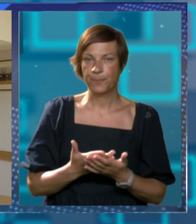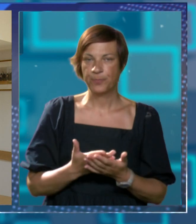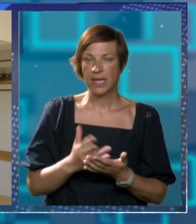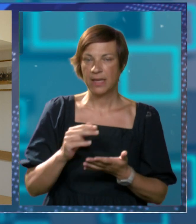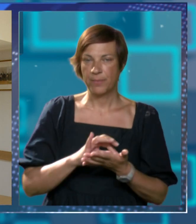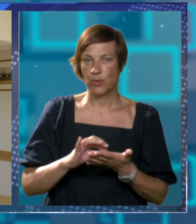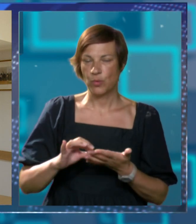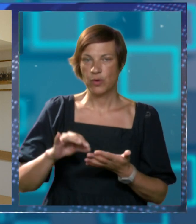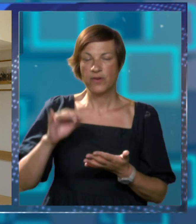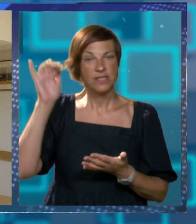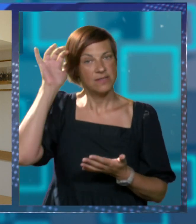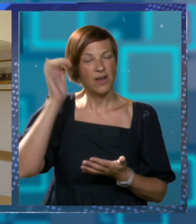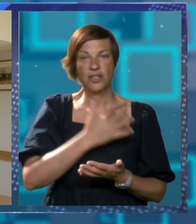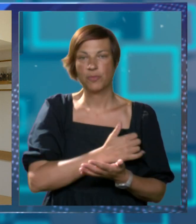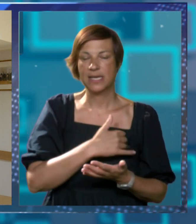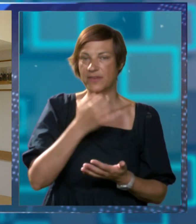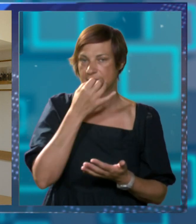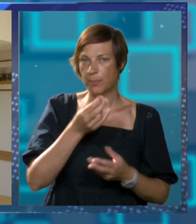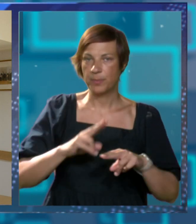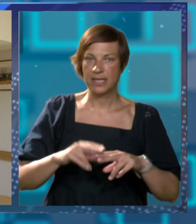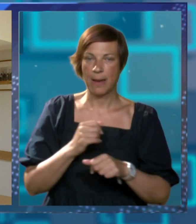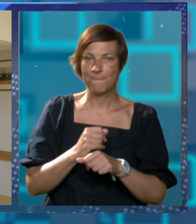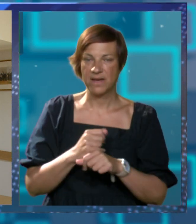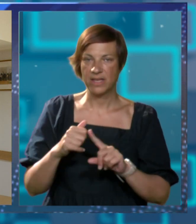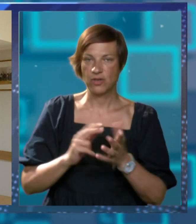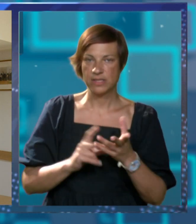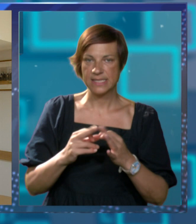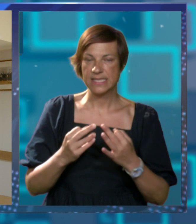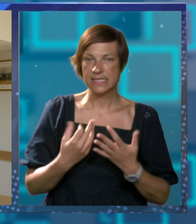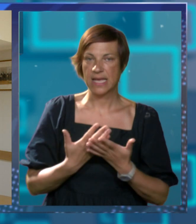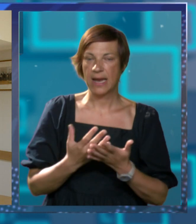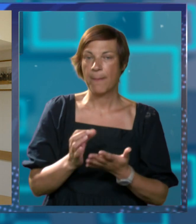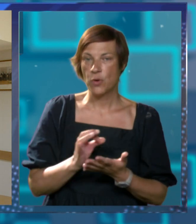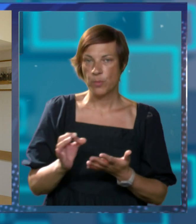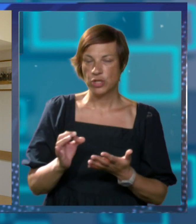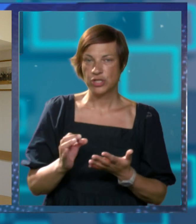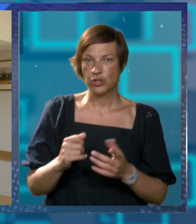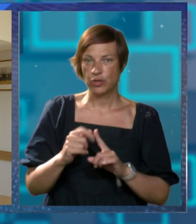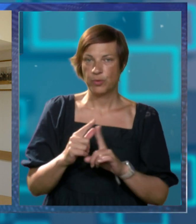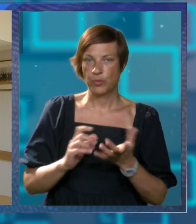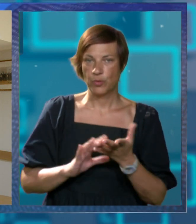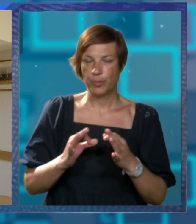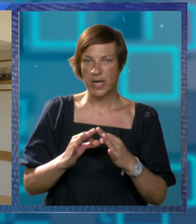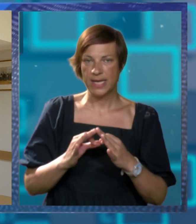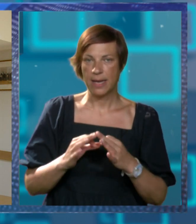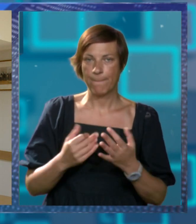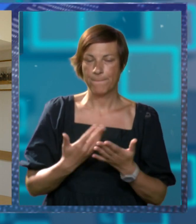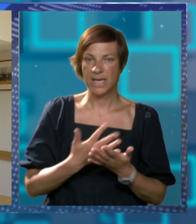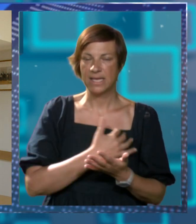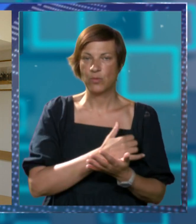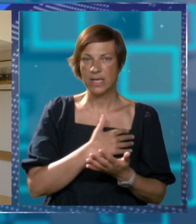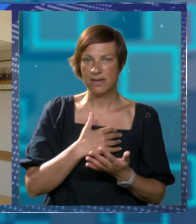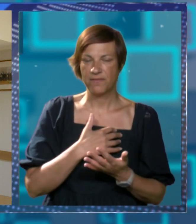ima sklopljen ugovor sa vladom Republike Hrvatske po pitanju prava gradnje i koncesije na pomorskom dobru u Kuparima, i ovdje i